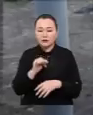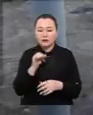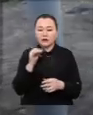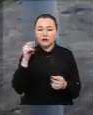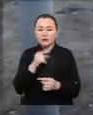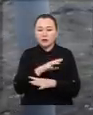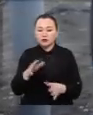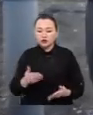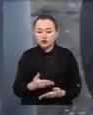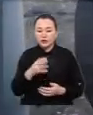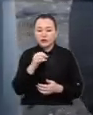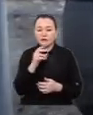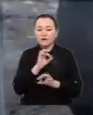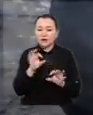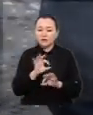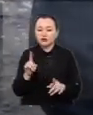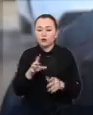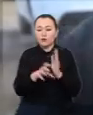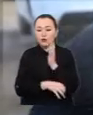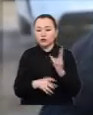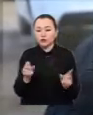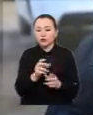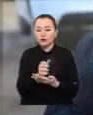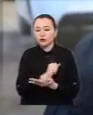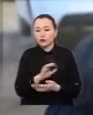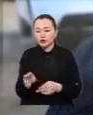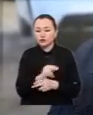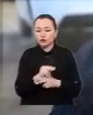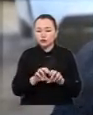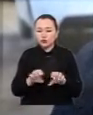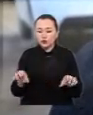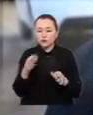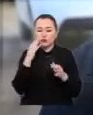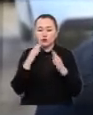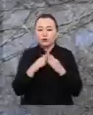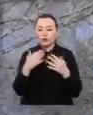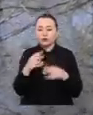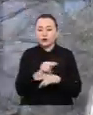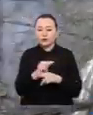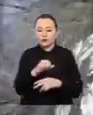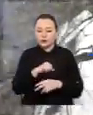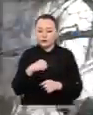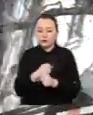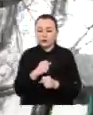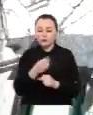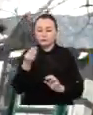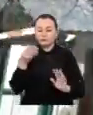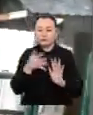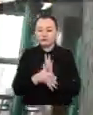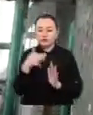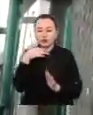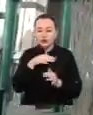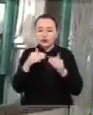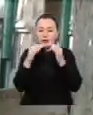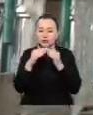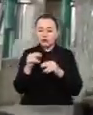аварийным? Елена Безверха рассказывает, что после неудачного ремонта труб во дворе дом просел. Ремонт сделали сами. Вложили немало средств, перекрывали